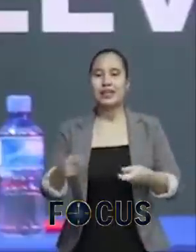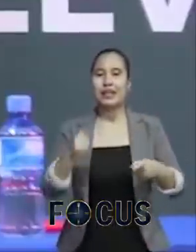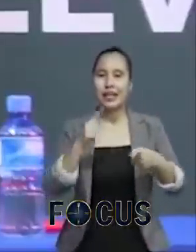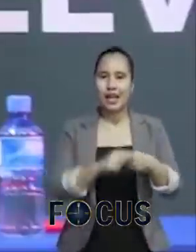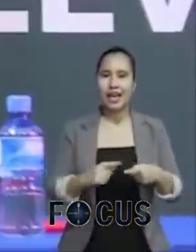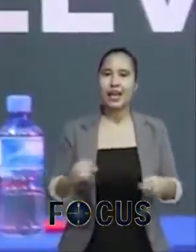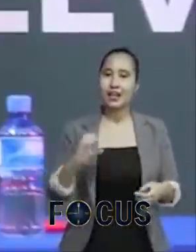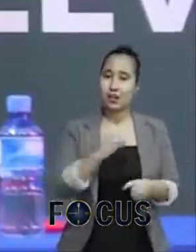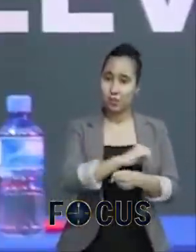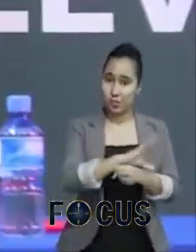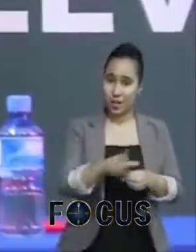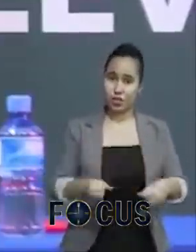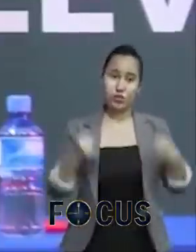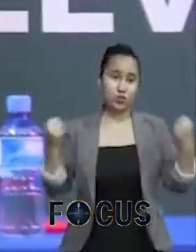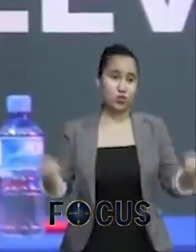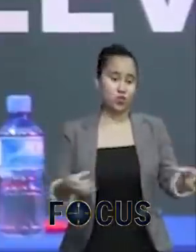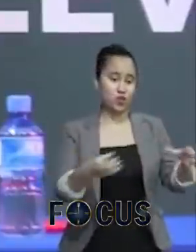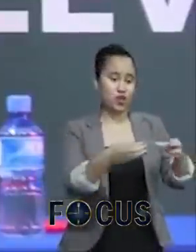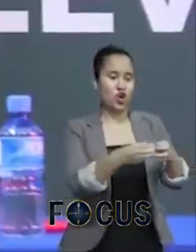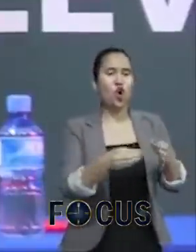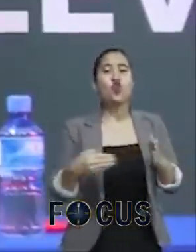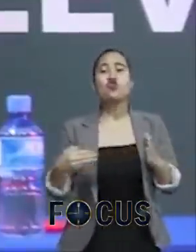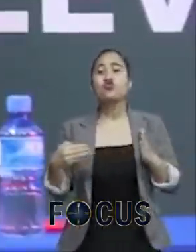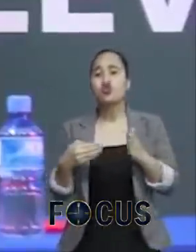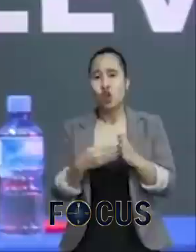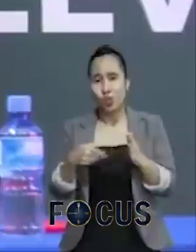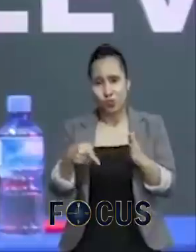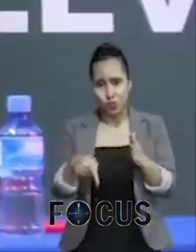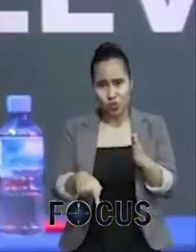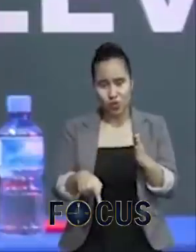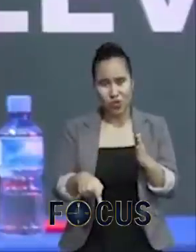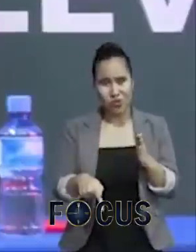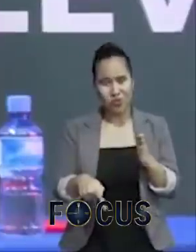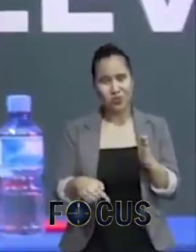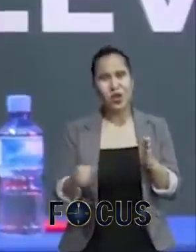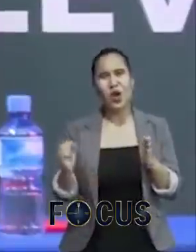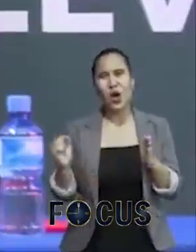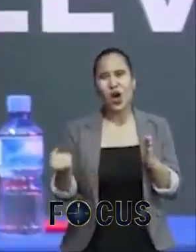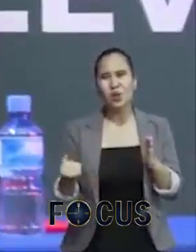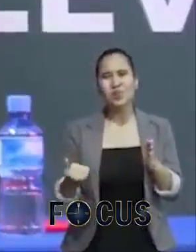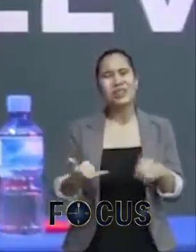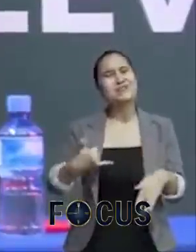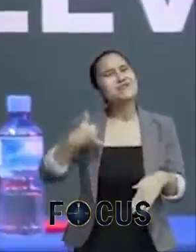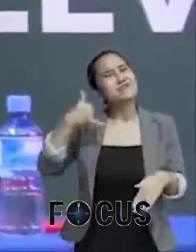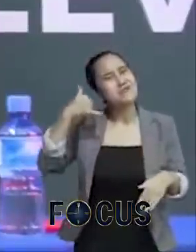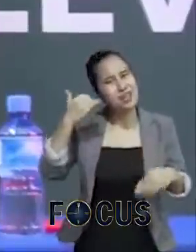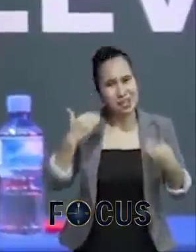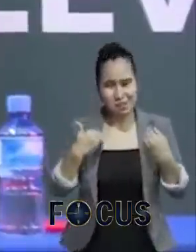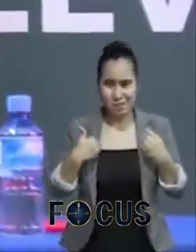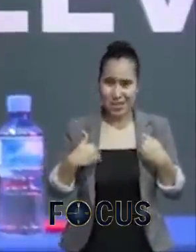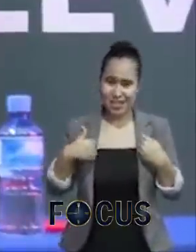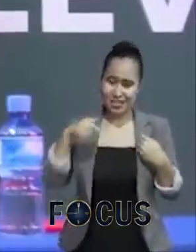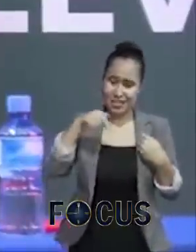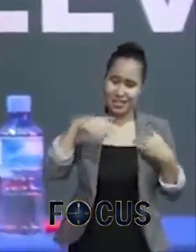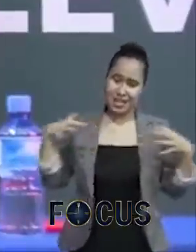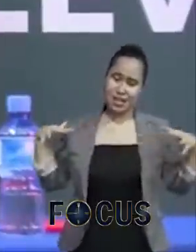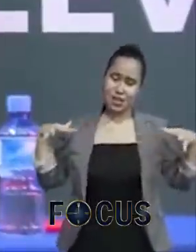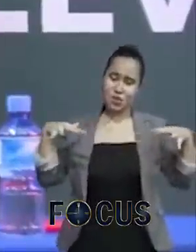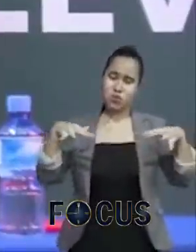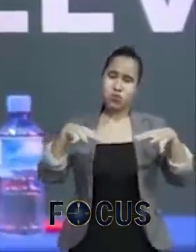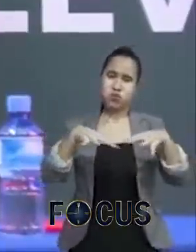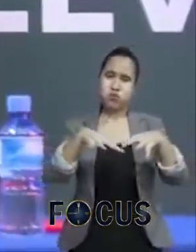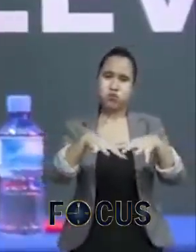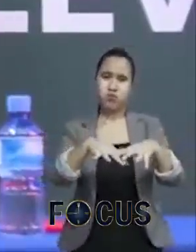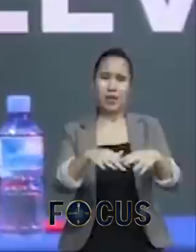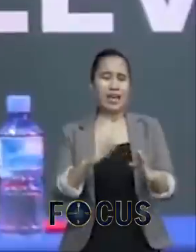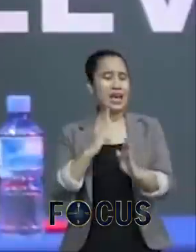management COVID team, stopping voorlopig, omdat voerusma begona de presi, en de man be mek de rei, lek